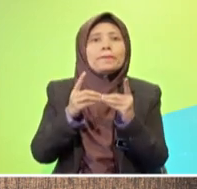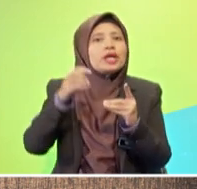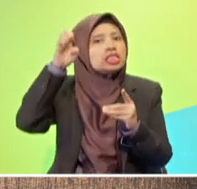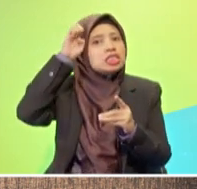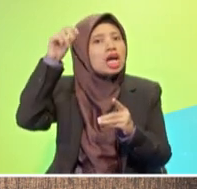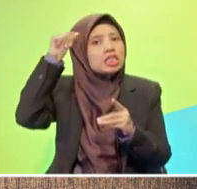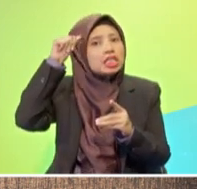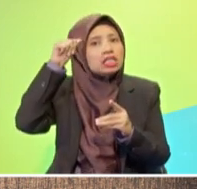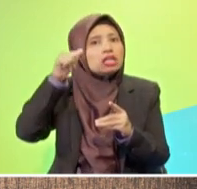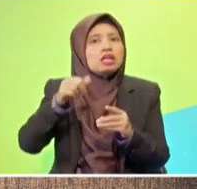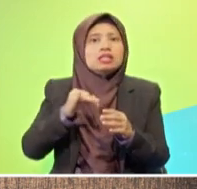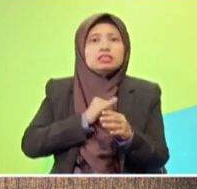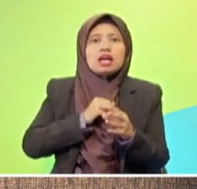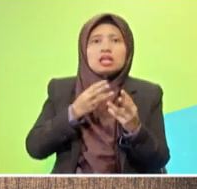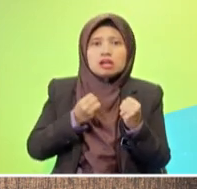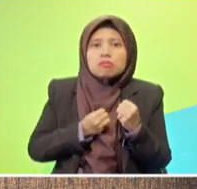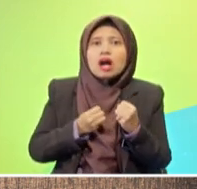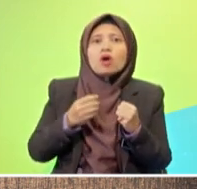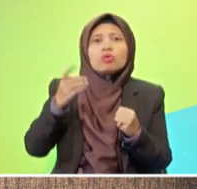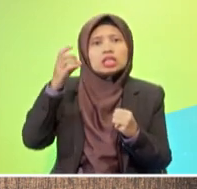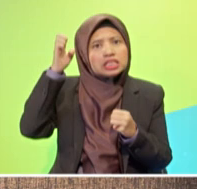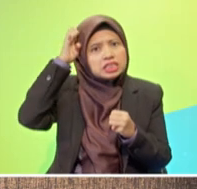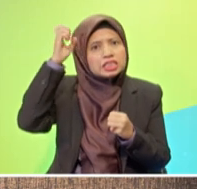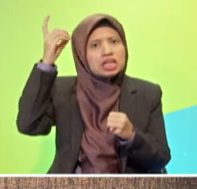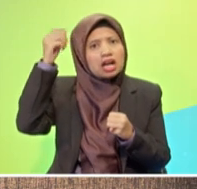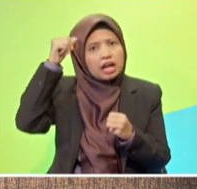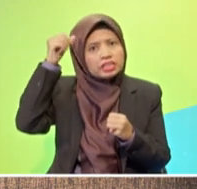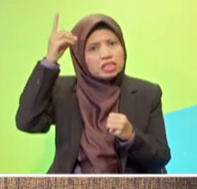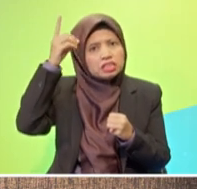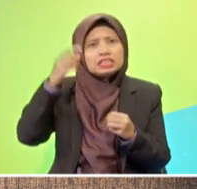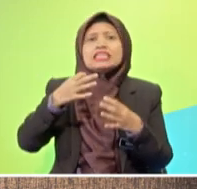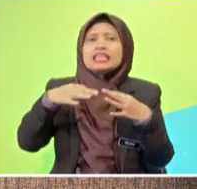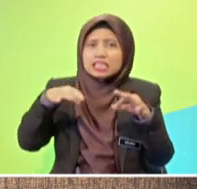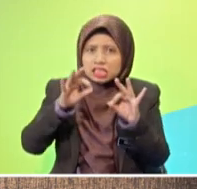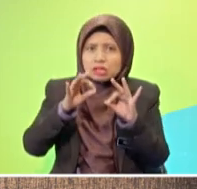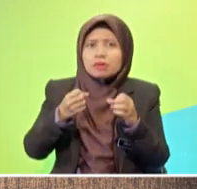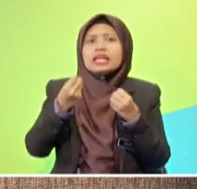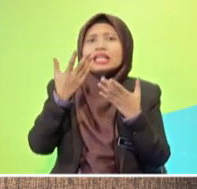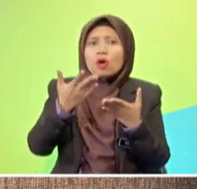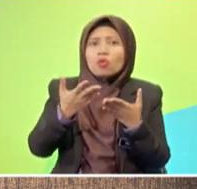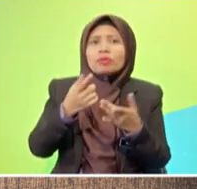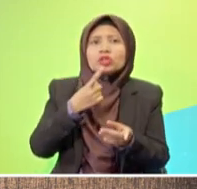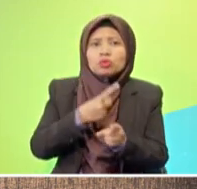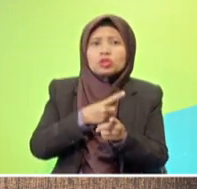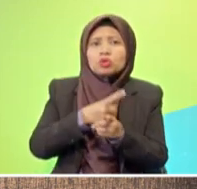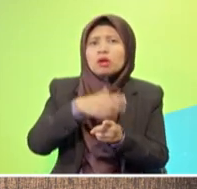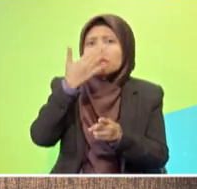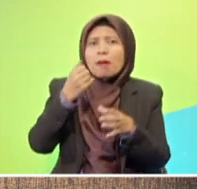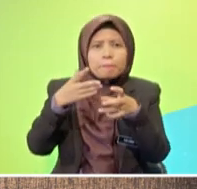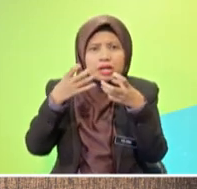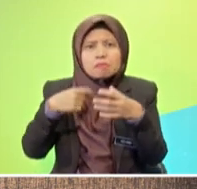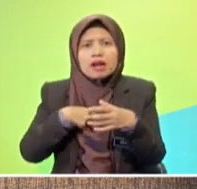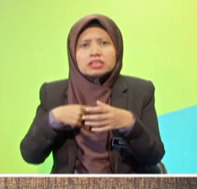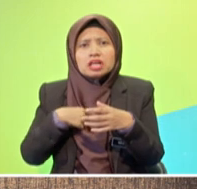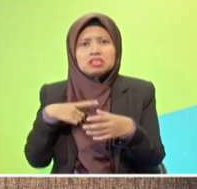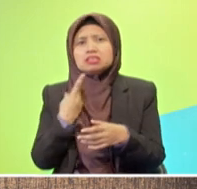Saya mau NC Age berterus terang Kalau saya ada membuat salah kita ini bagaikan adik beradik Saya tidak mau kita